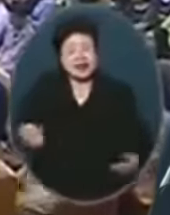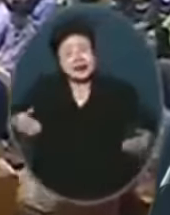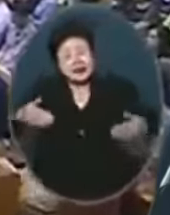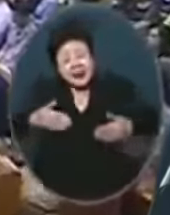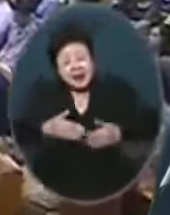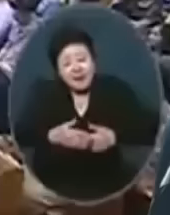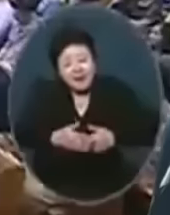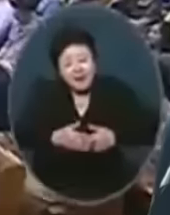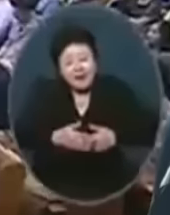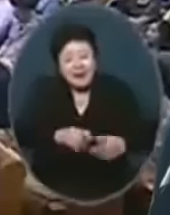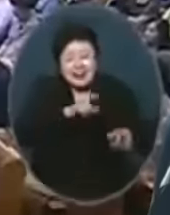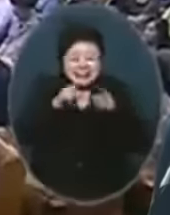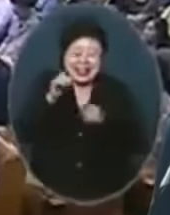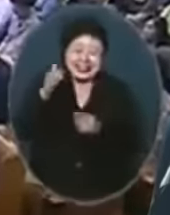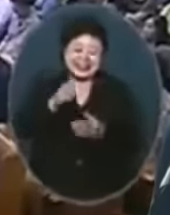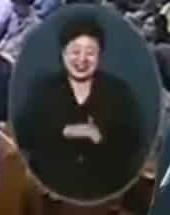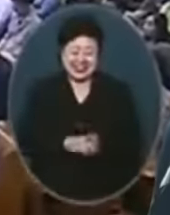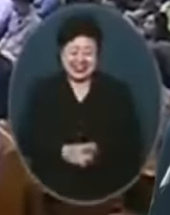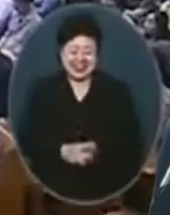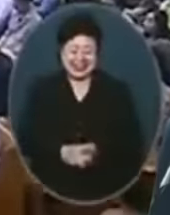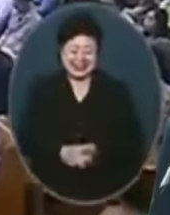끌어안고 살아야 할 것입니다.